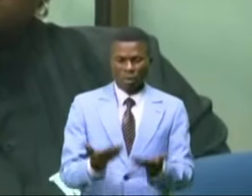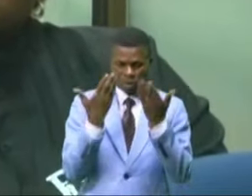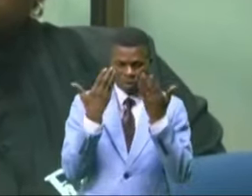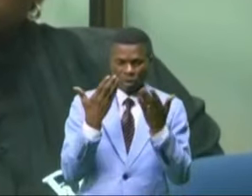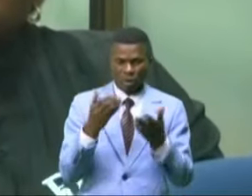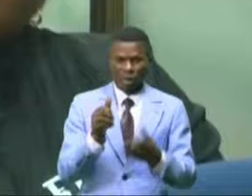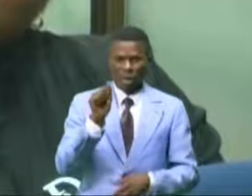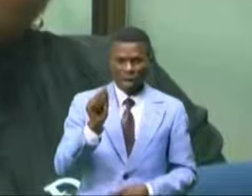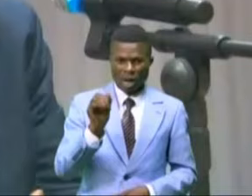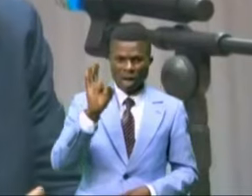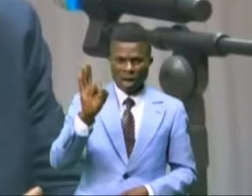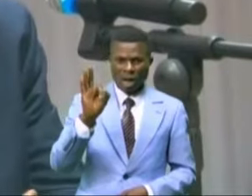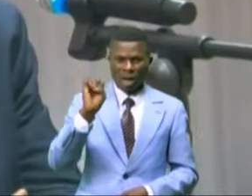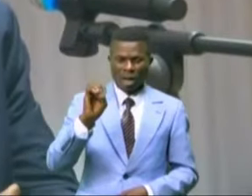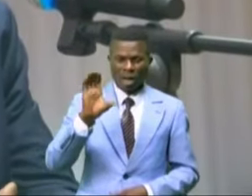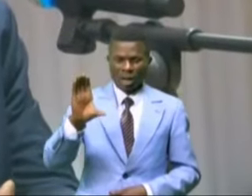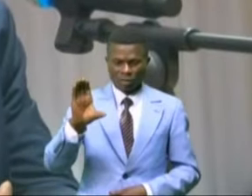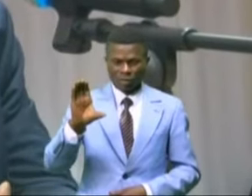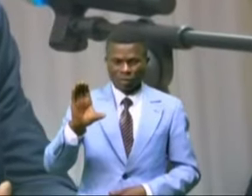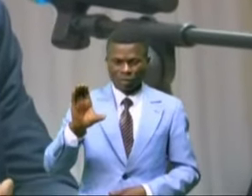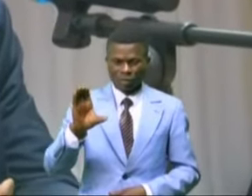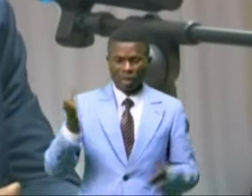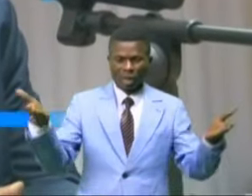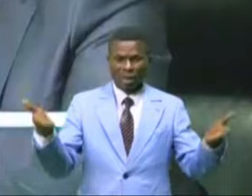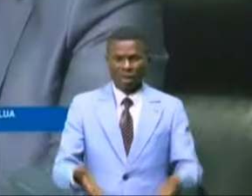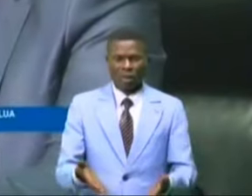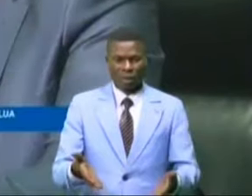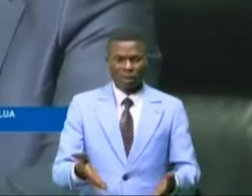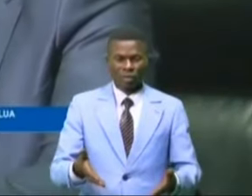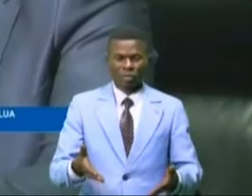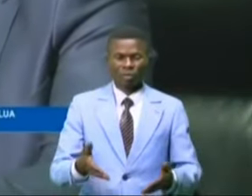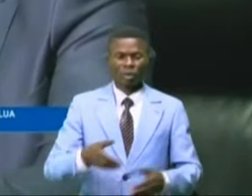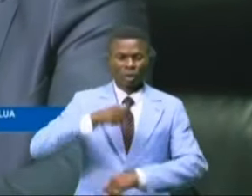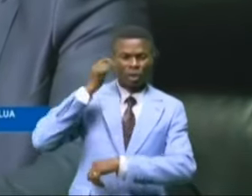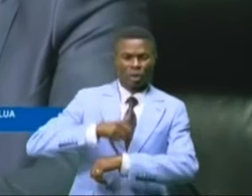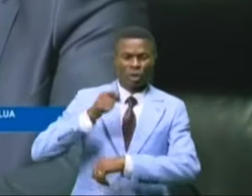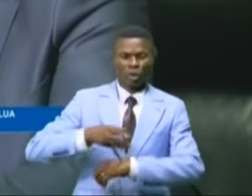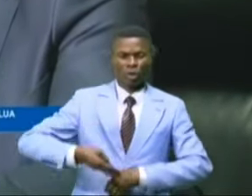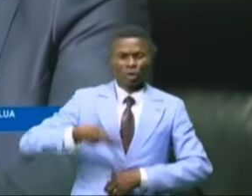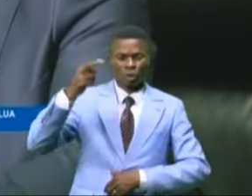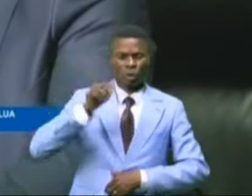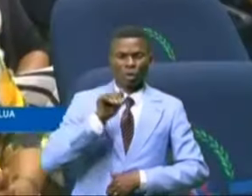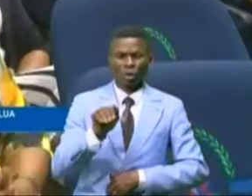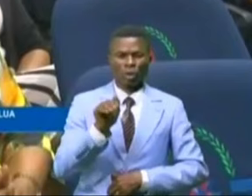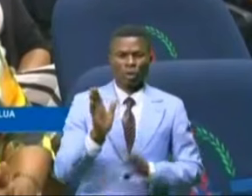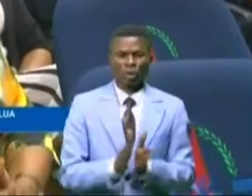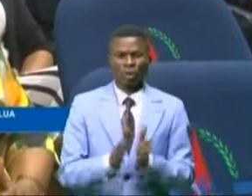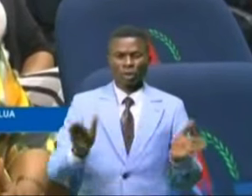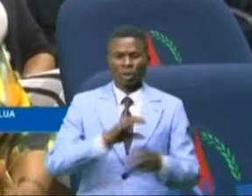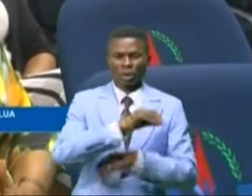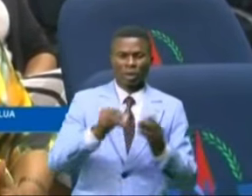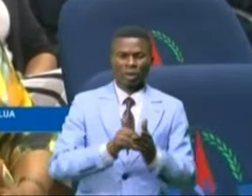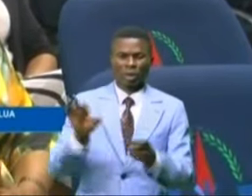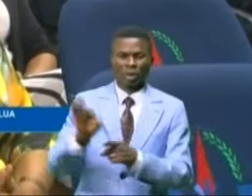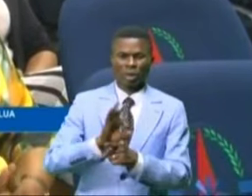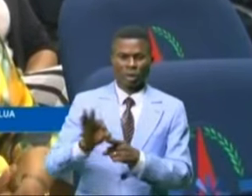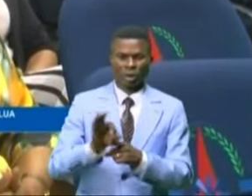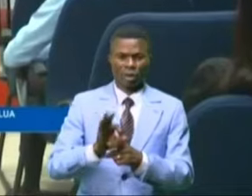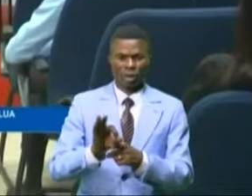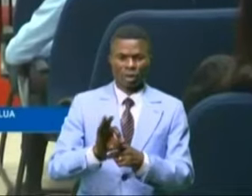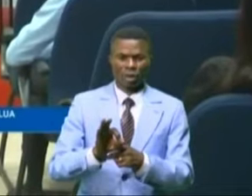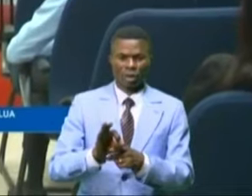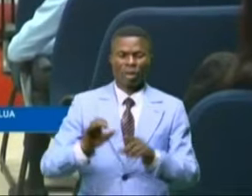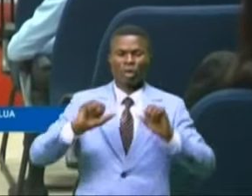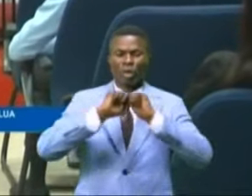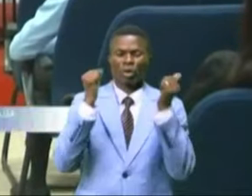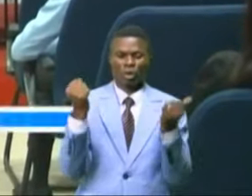FEC, Amis et Abdallah, en présence des éminents juristes, les directeurs généraux des centres de formation des normes